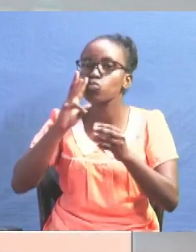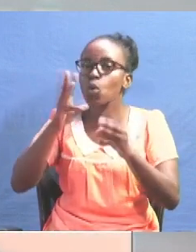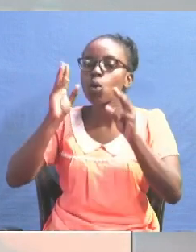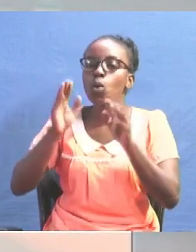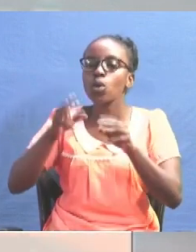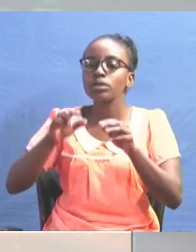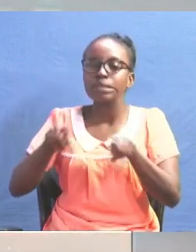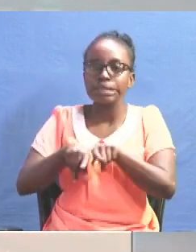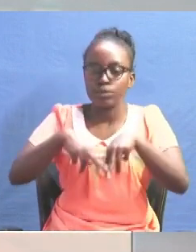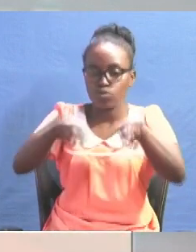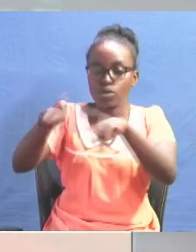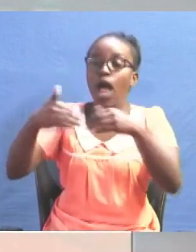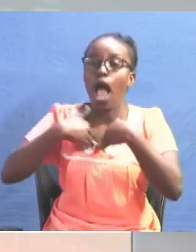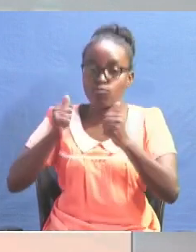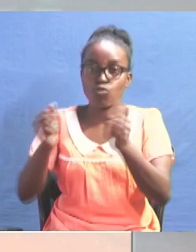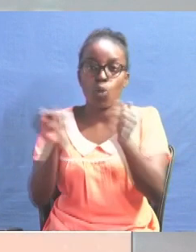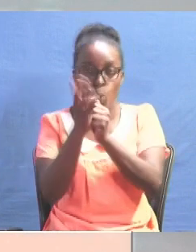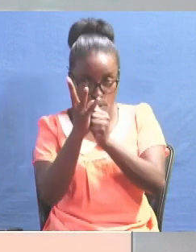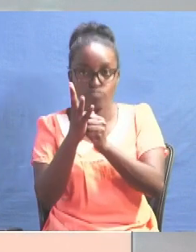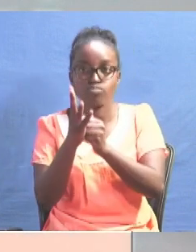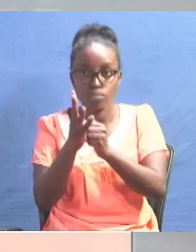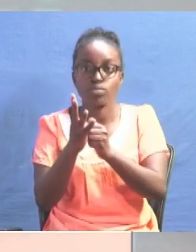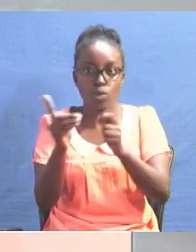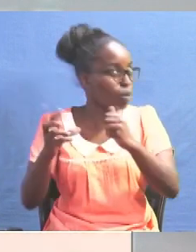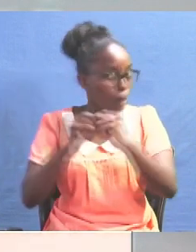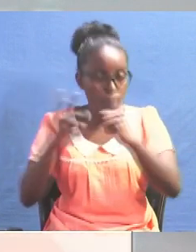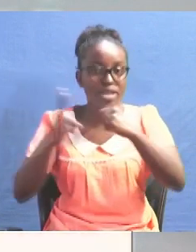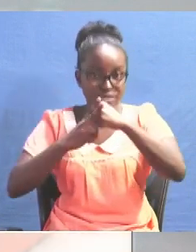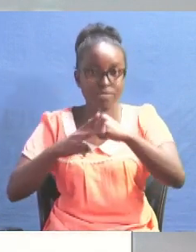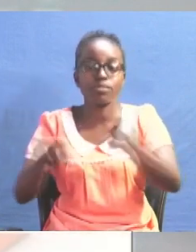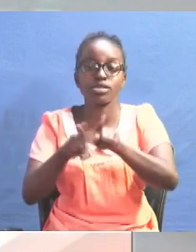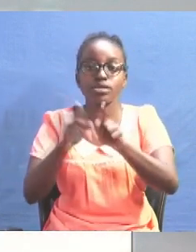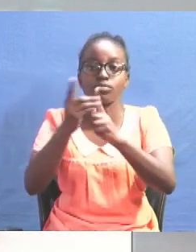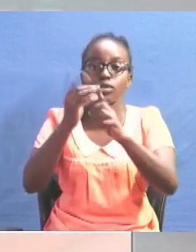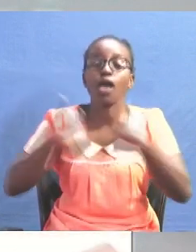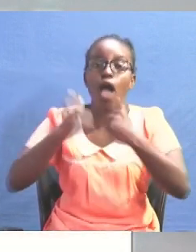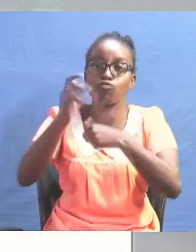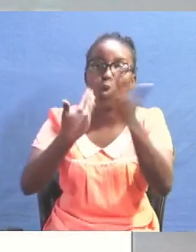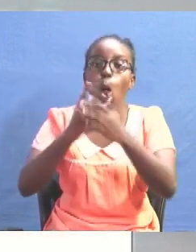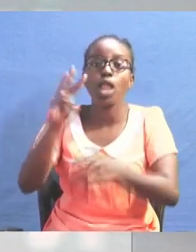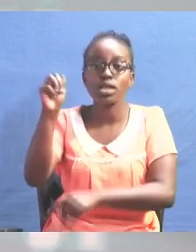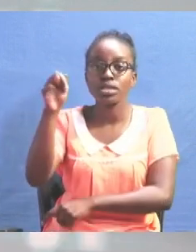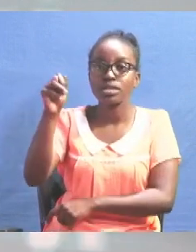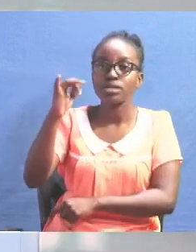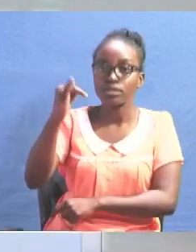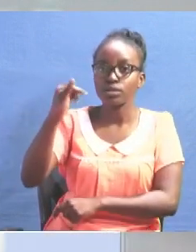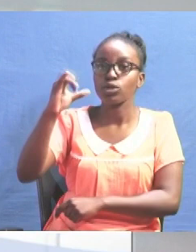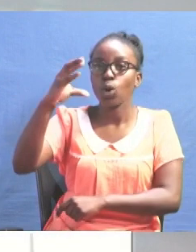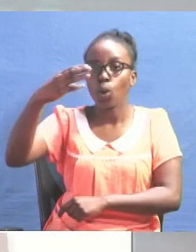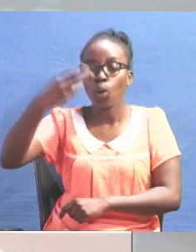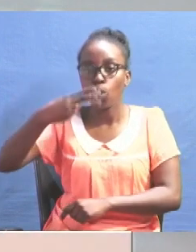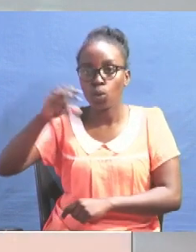17. Kulingana na wanaharakati wa haki za kibinadamu wa Haki Kwetu, Nicholas Ngetich mwenye umri wa miaka